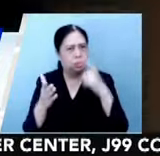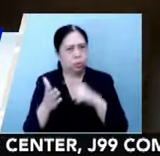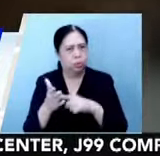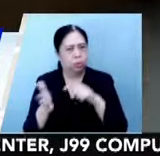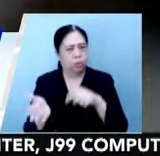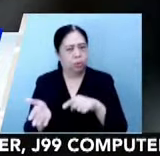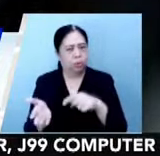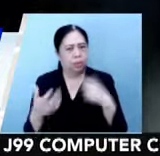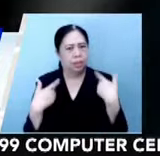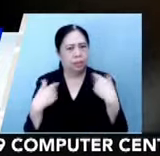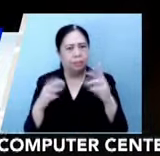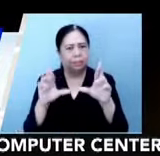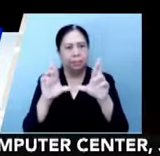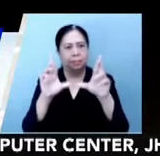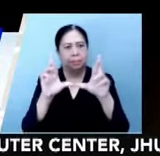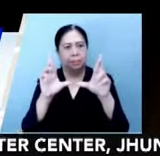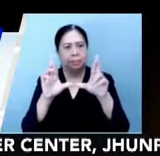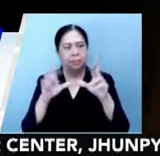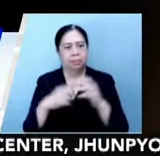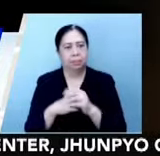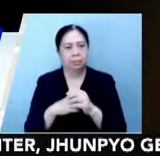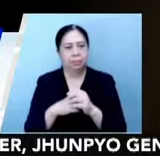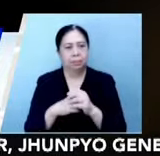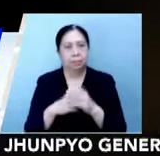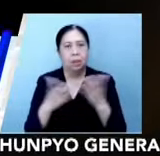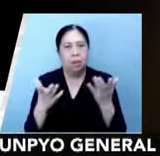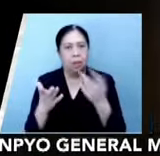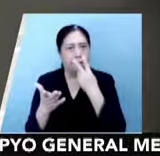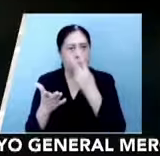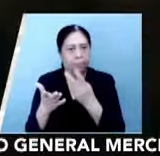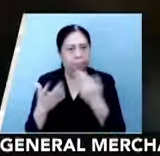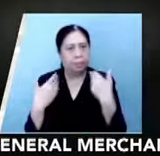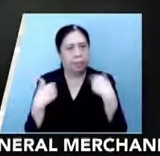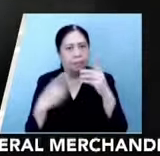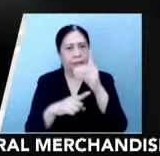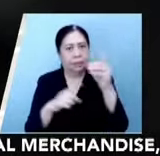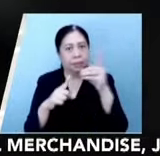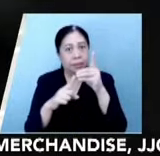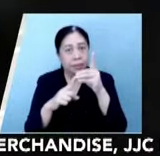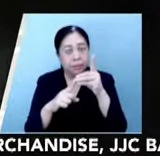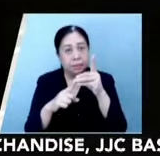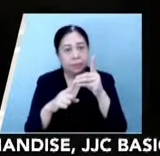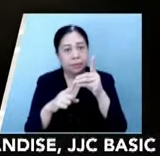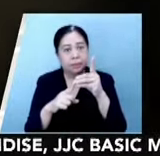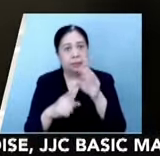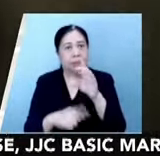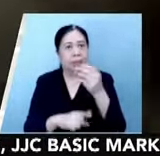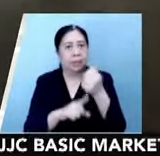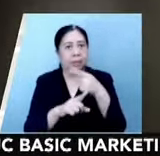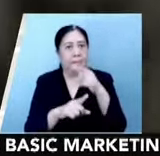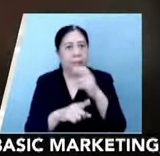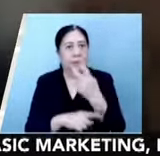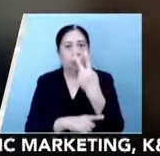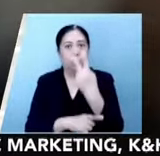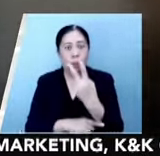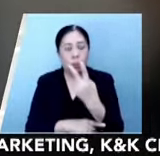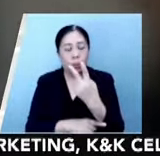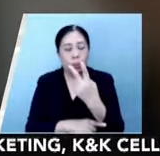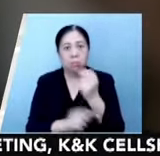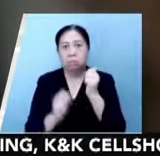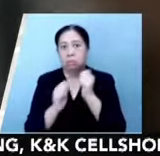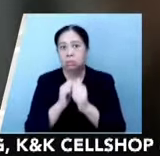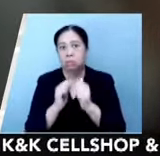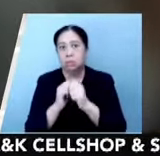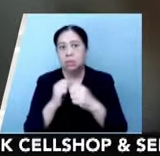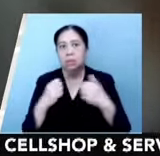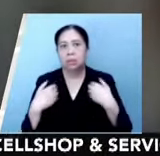itong resibong ito kung saan ay makikita natin na ang petsa ay April 2. Ang ibig sabihin